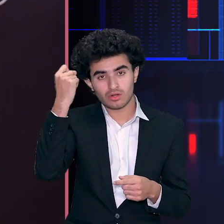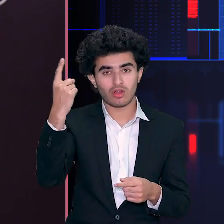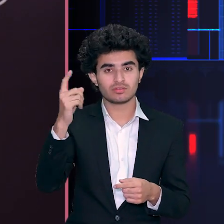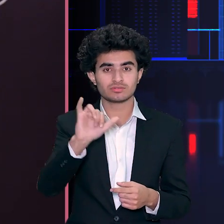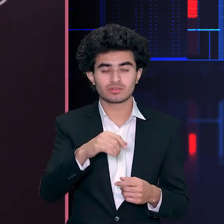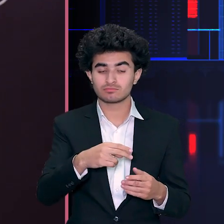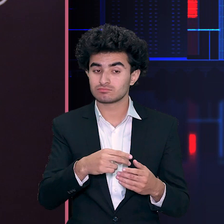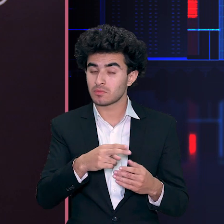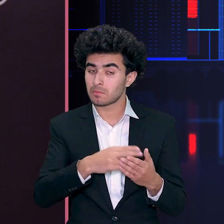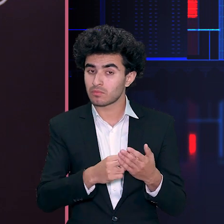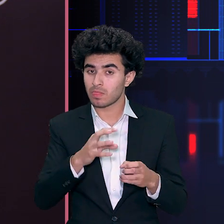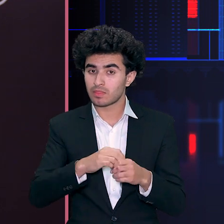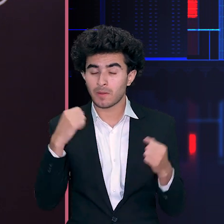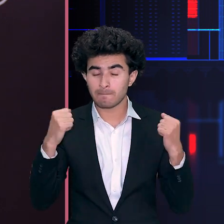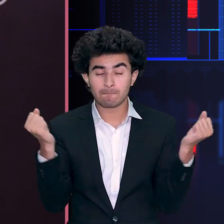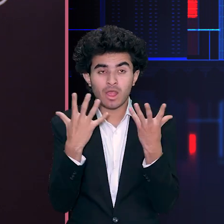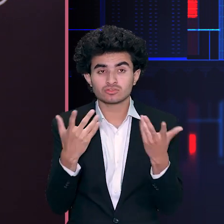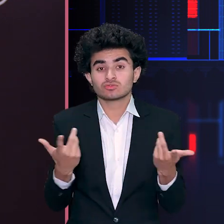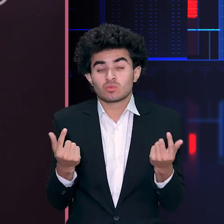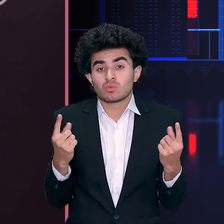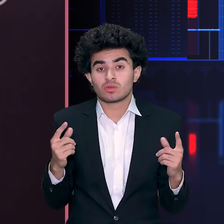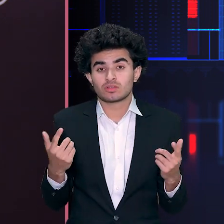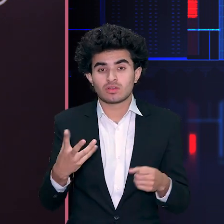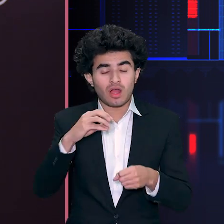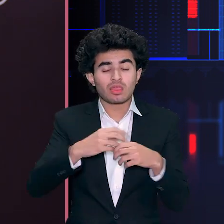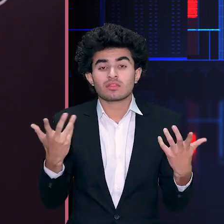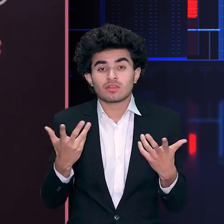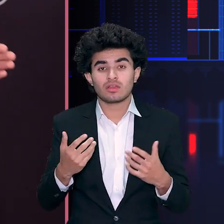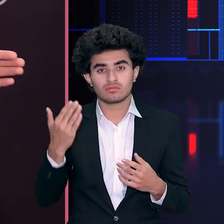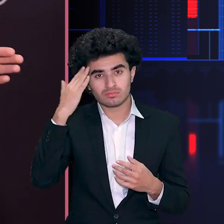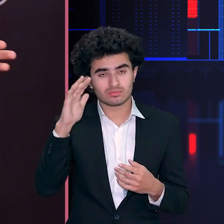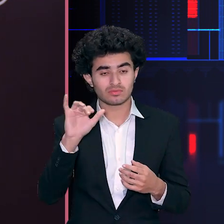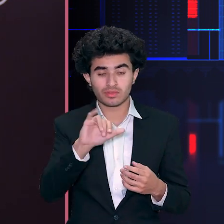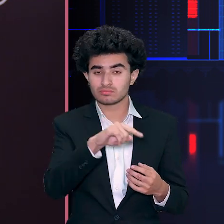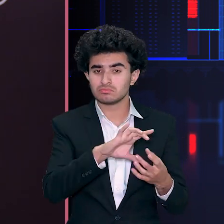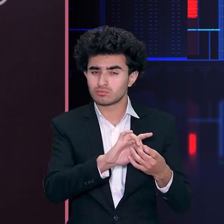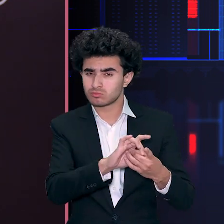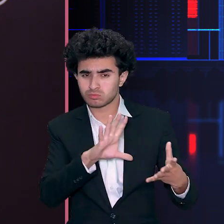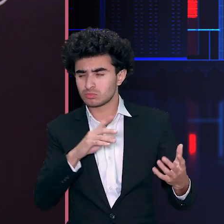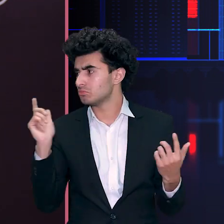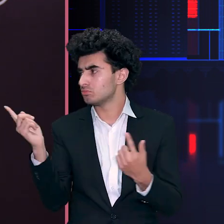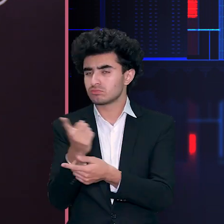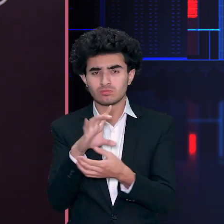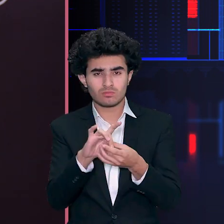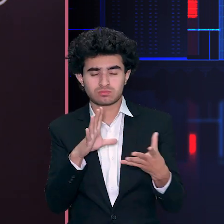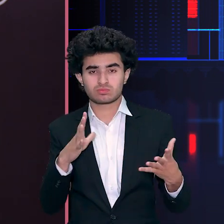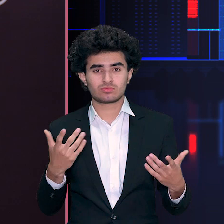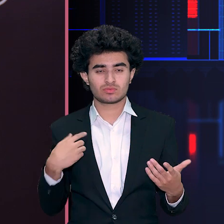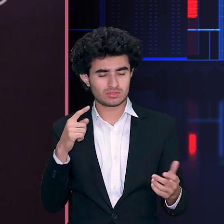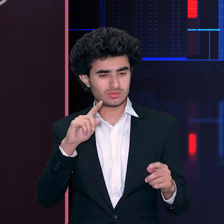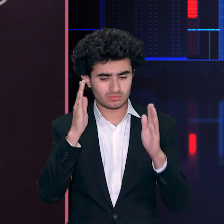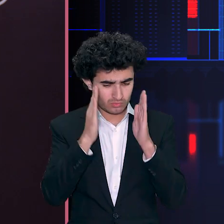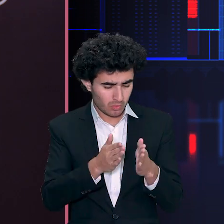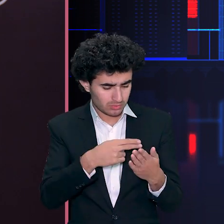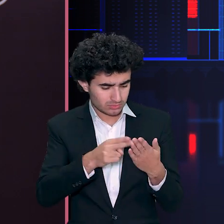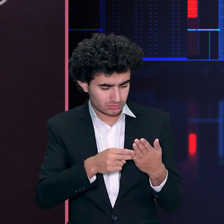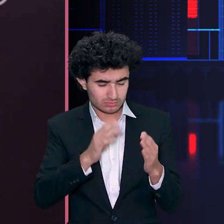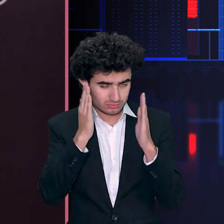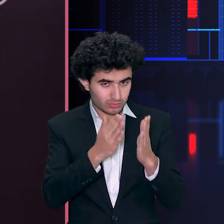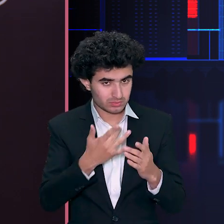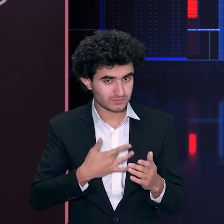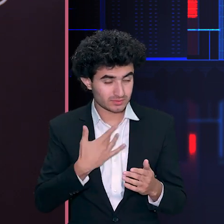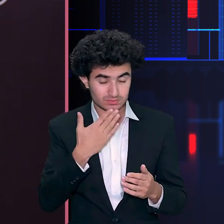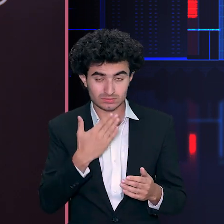ایسی میجک چیز تھی یا کچھ تھا جو مجھے ٹوٹلی ڈسکنیکٹ کر دی اپنی سراؤنڈنگ سے. تو میں نے کہا کہ